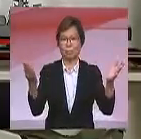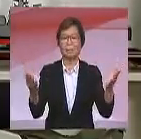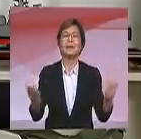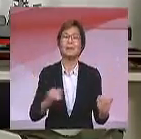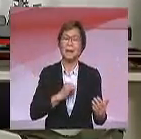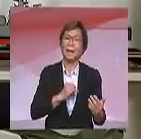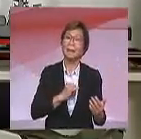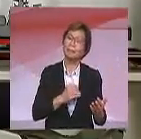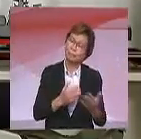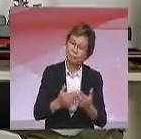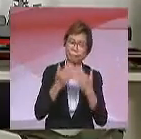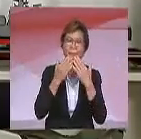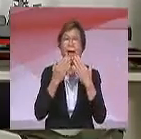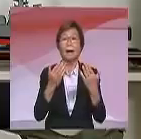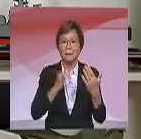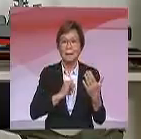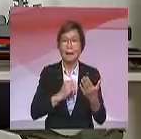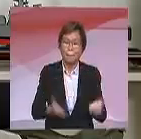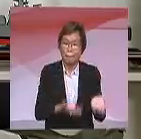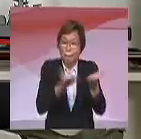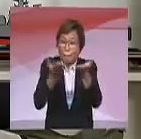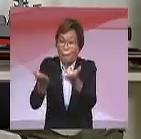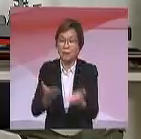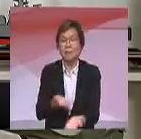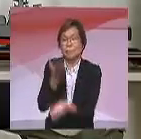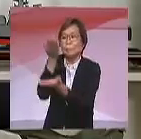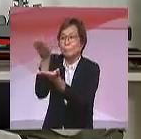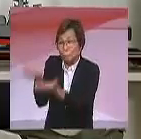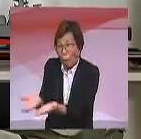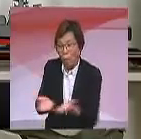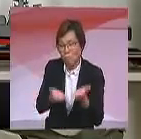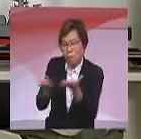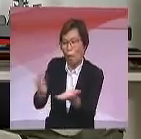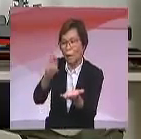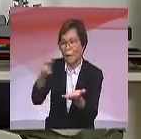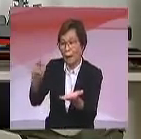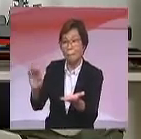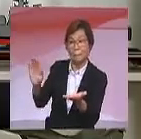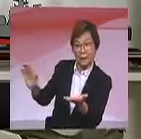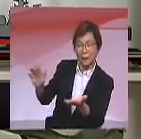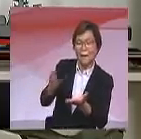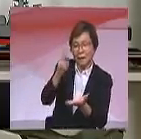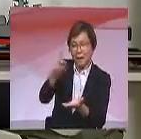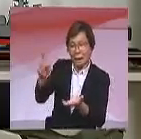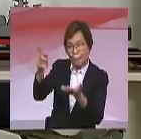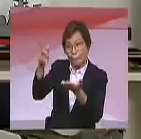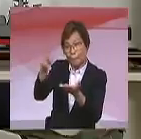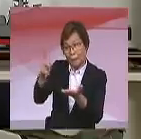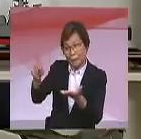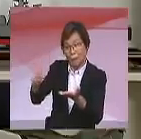saya akan bawa kepada Kementerian Kesihatan untuk supaya Kementerian Kesihatan boleh membuat pengumuman